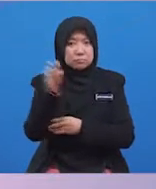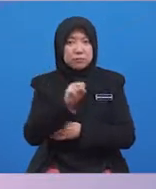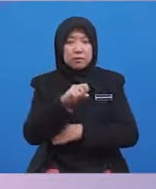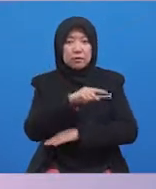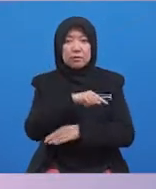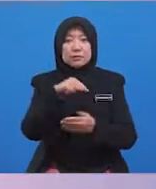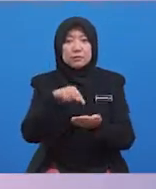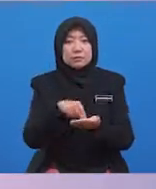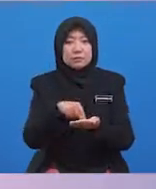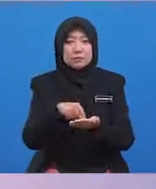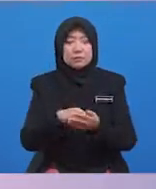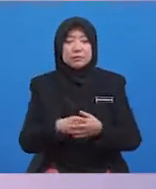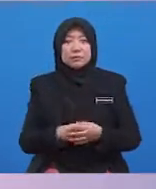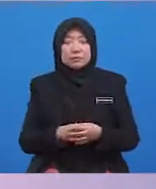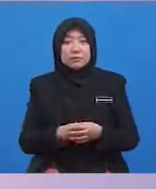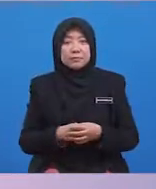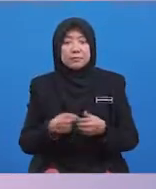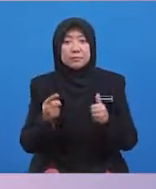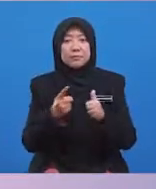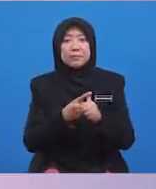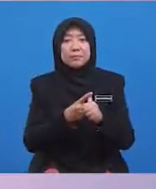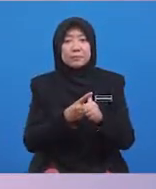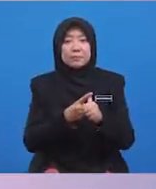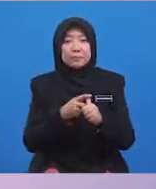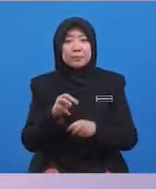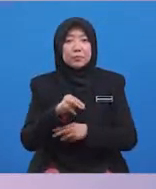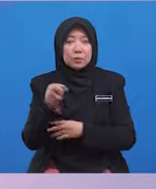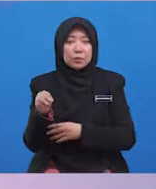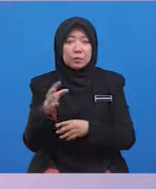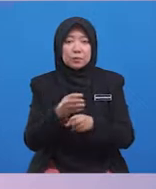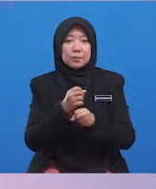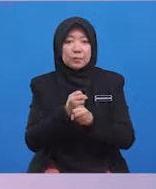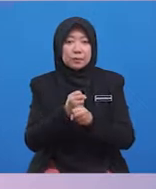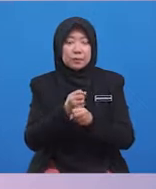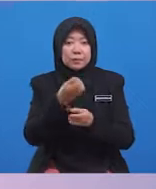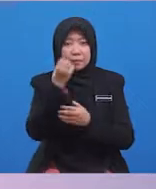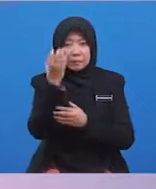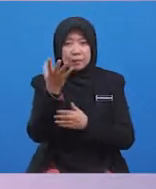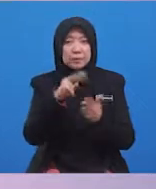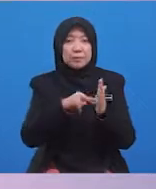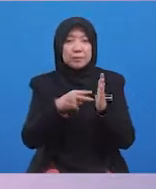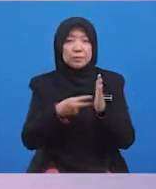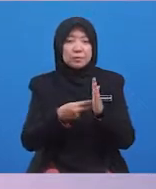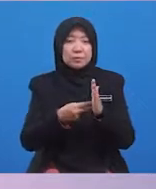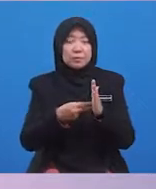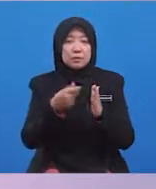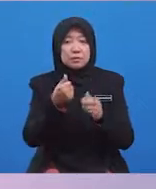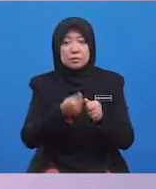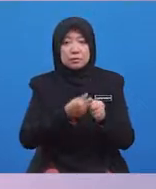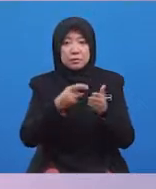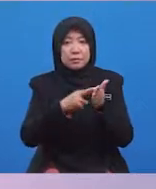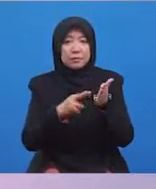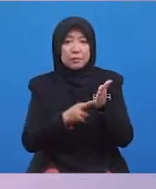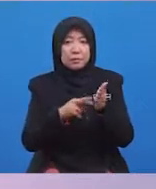pada hari ini. Pertama, murid dapat menyatakan maksud setiap rangkap pantun dengan